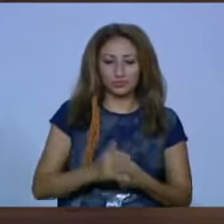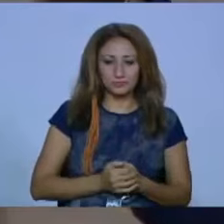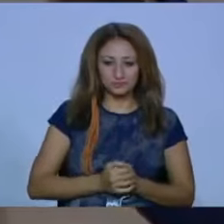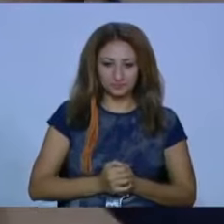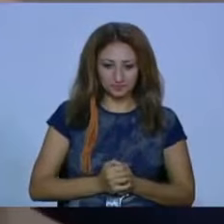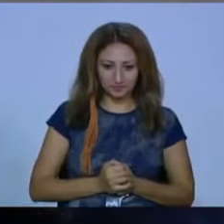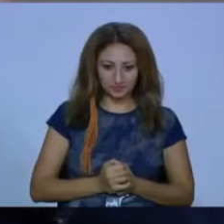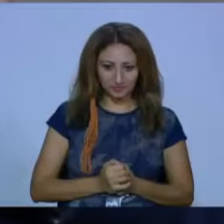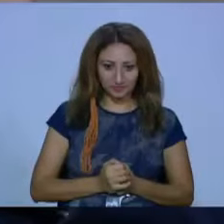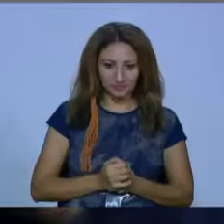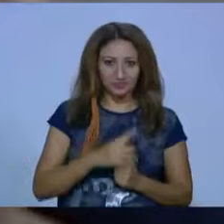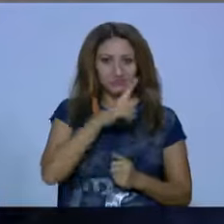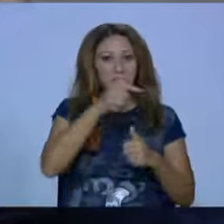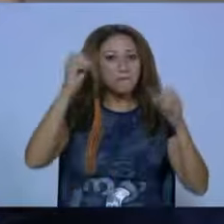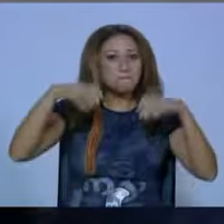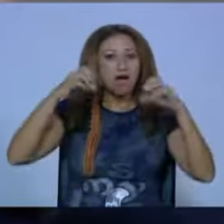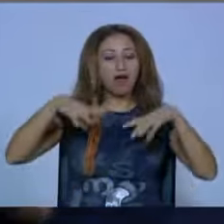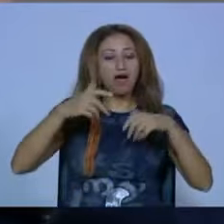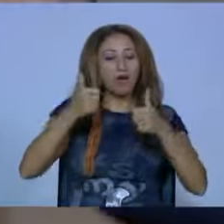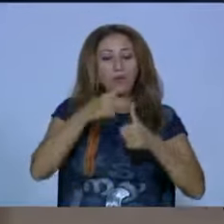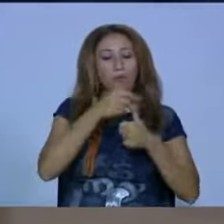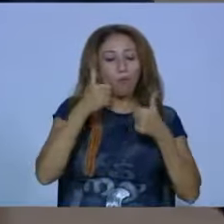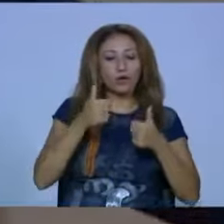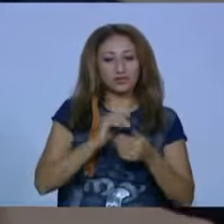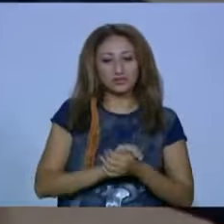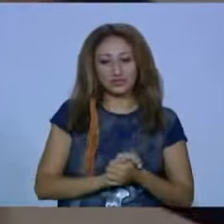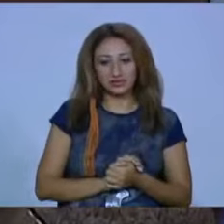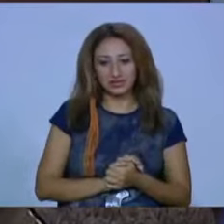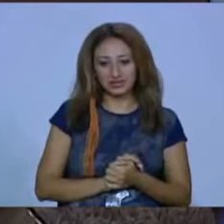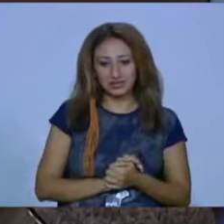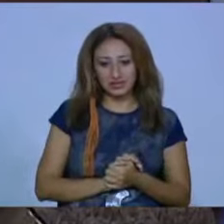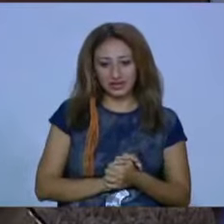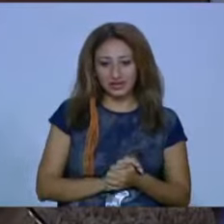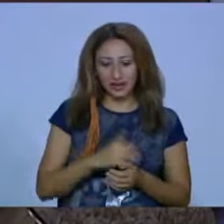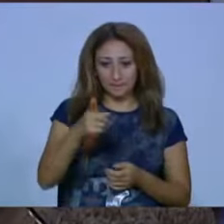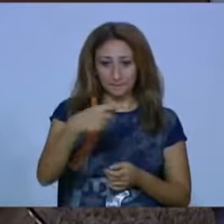بينا بركه كبيره شيء عظيم انا لسه بقول لما قلت له انا